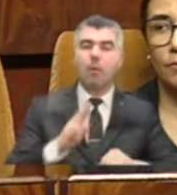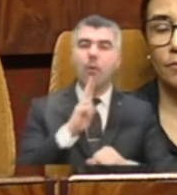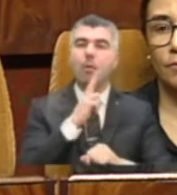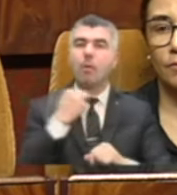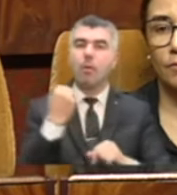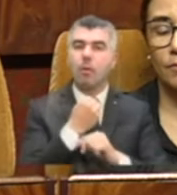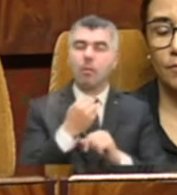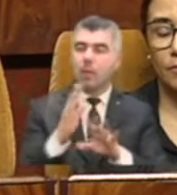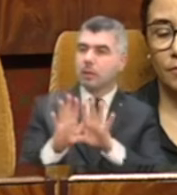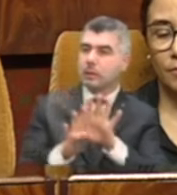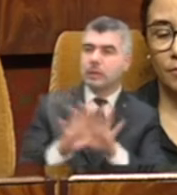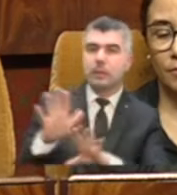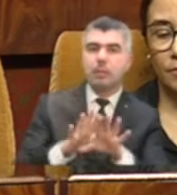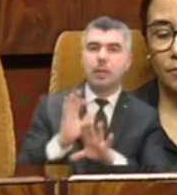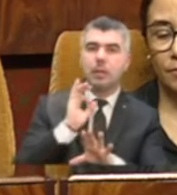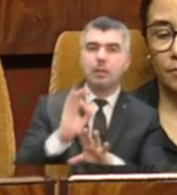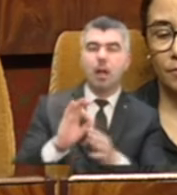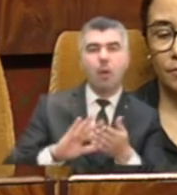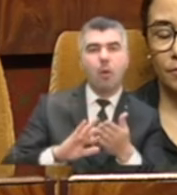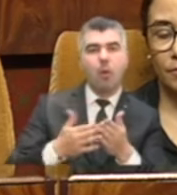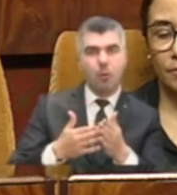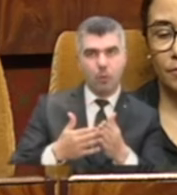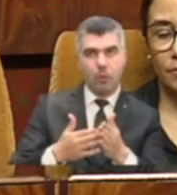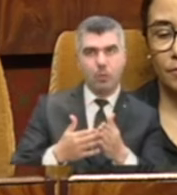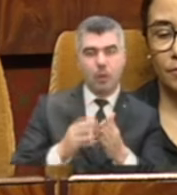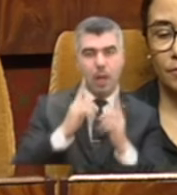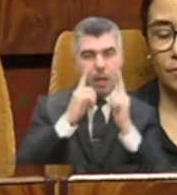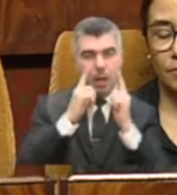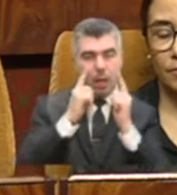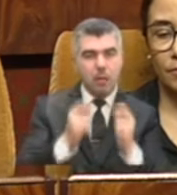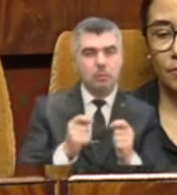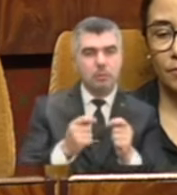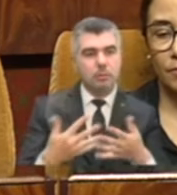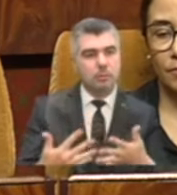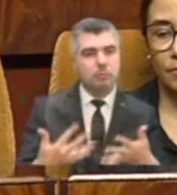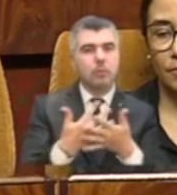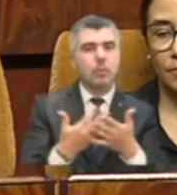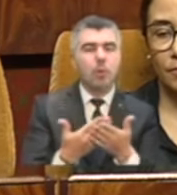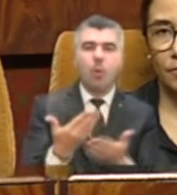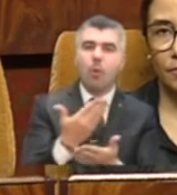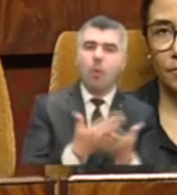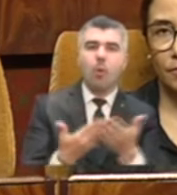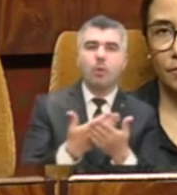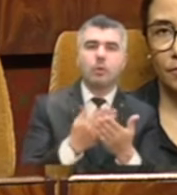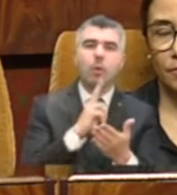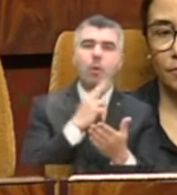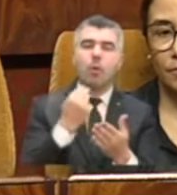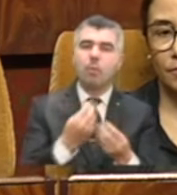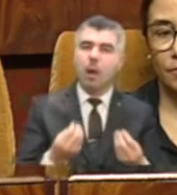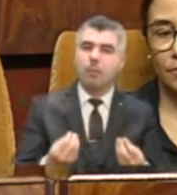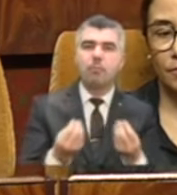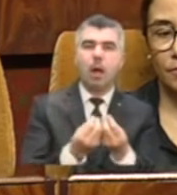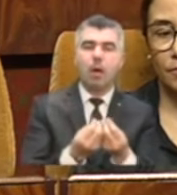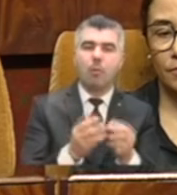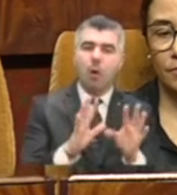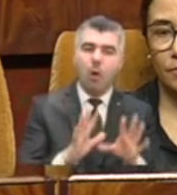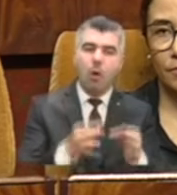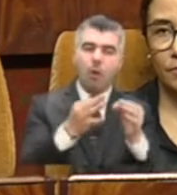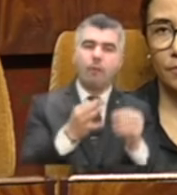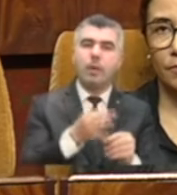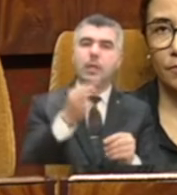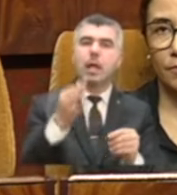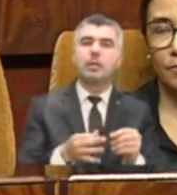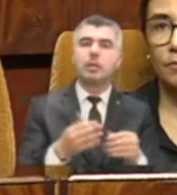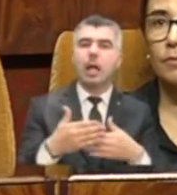خصنا ندبروها هذا المطرح هذا بالرؤية المتحدة ديال هذه القطاعات كلها باش نقدروا نوصلوا الحلول